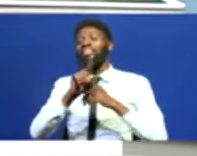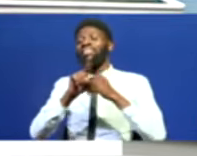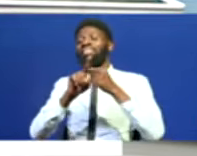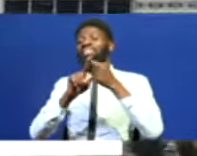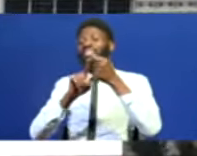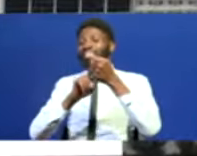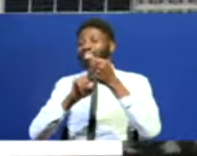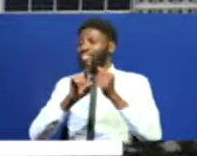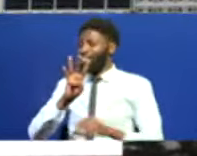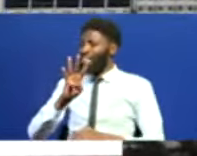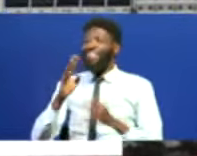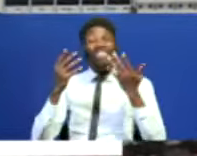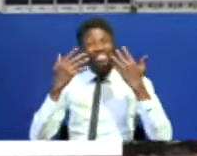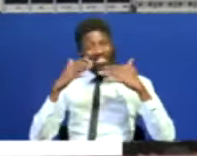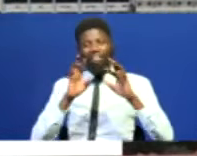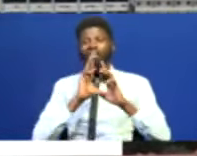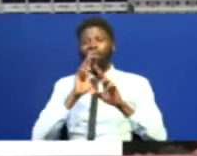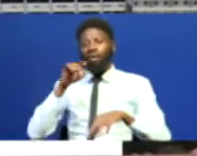huu.